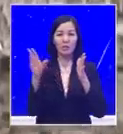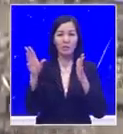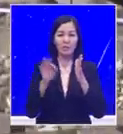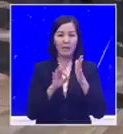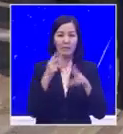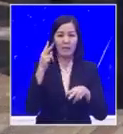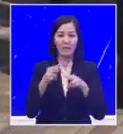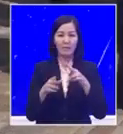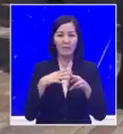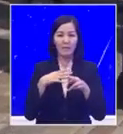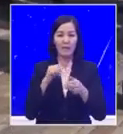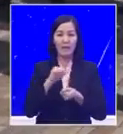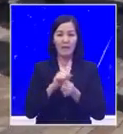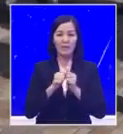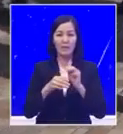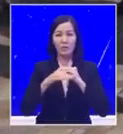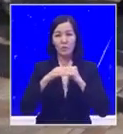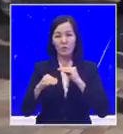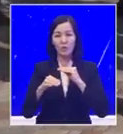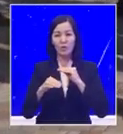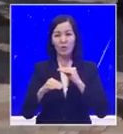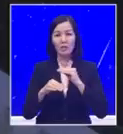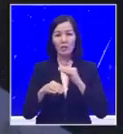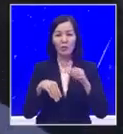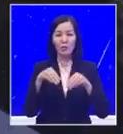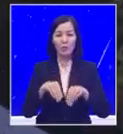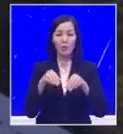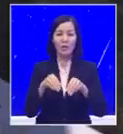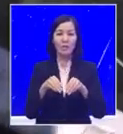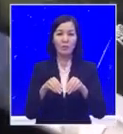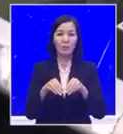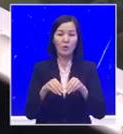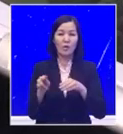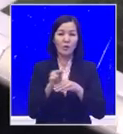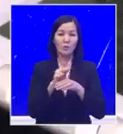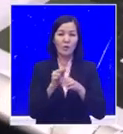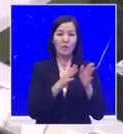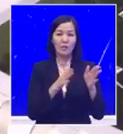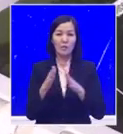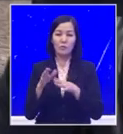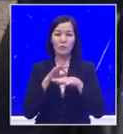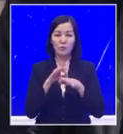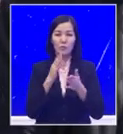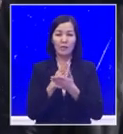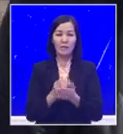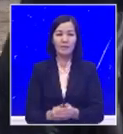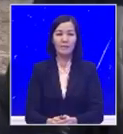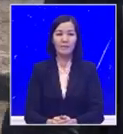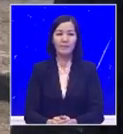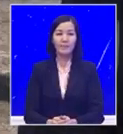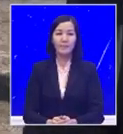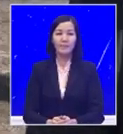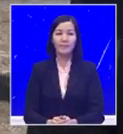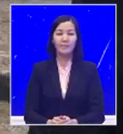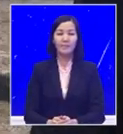аяқталып қалған. Тас төсеніштері мен асфальт төсеу, көгалдандыру, абаттандыру жұмыстары қатар жүріп жатыр. В данный момент